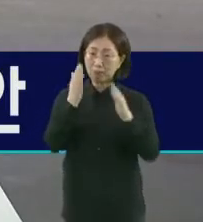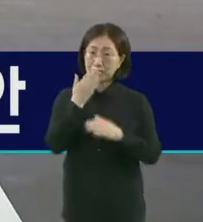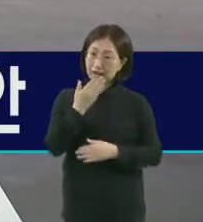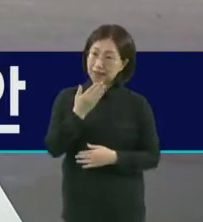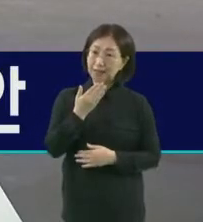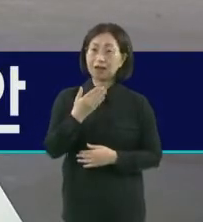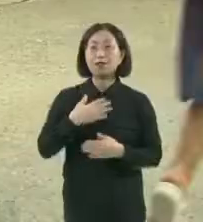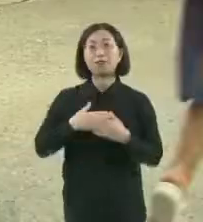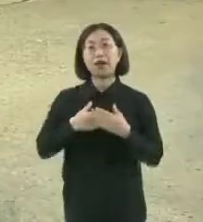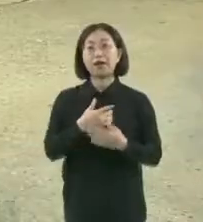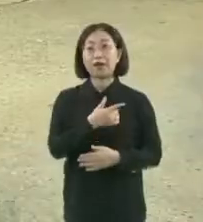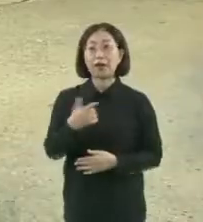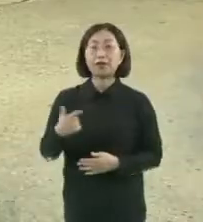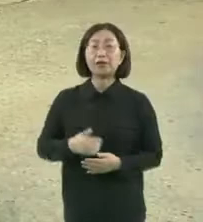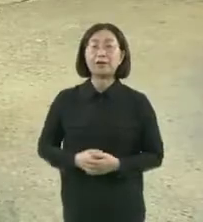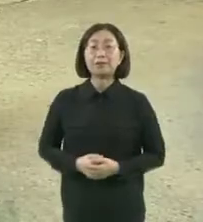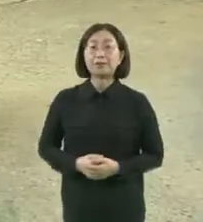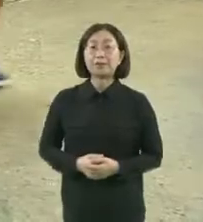기자입니다.